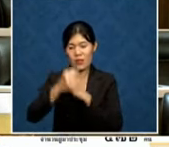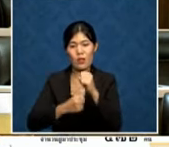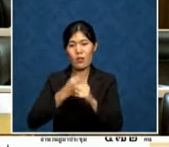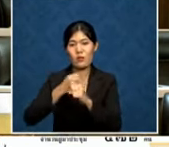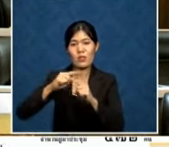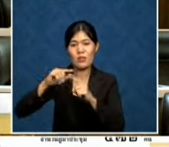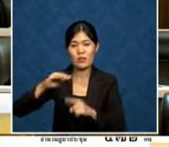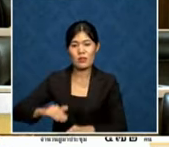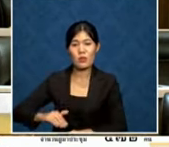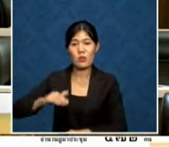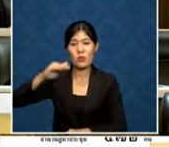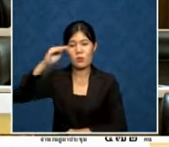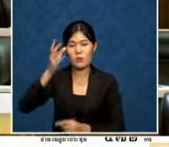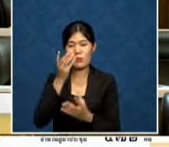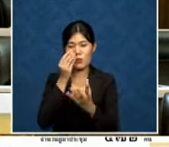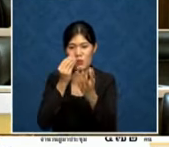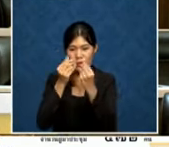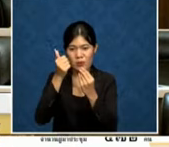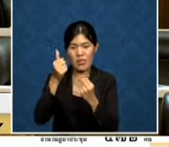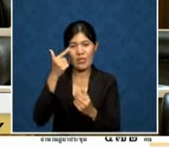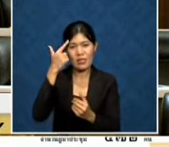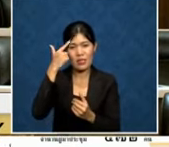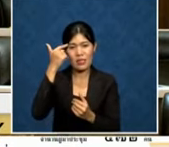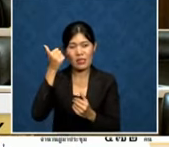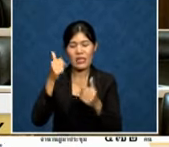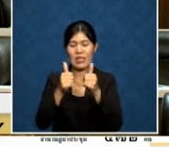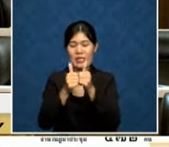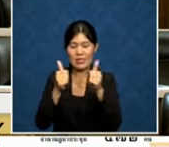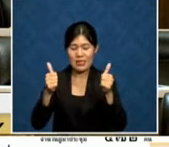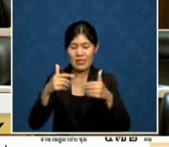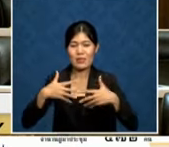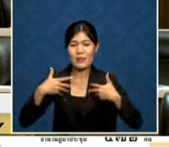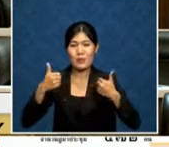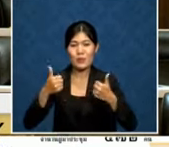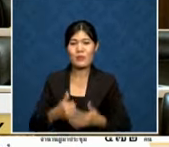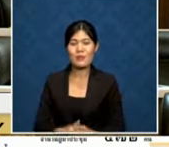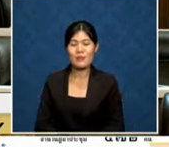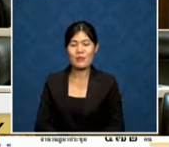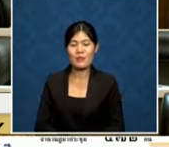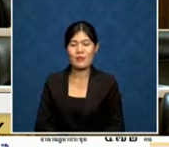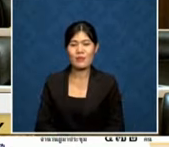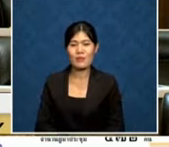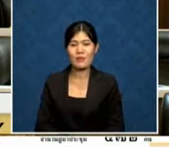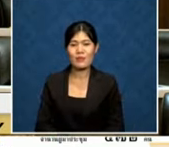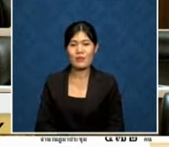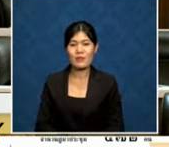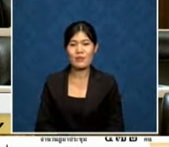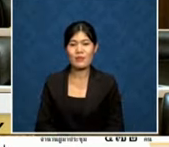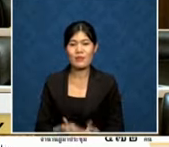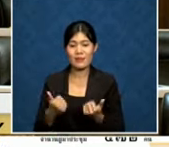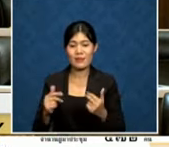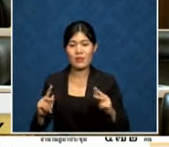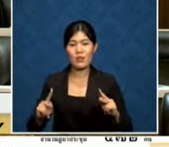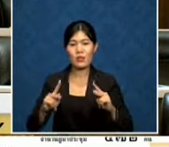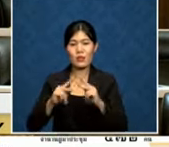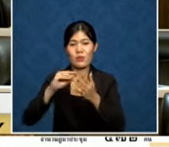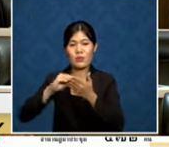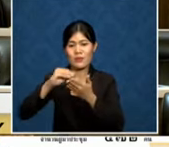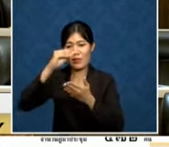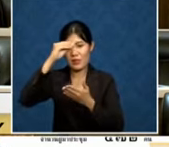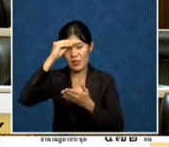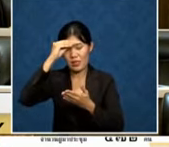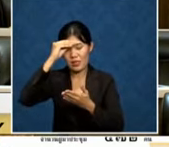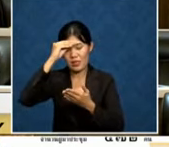มิติเน้นให้ผู้เรียนเรียนดีมีความสุขค่ะท่านประธานคะทางกระทรวงศึกษาธิการนะคะก็ยังได้มี